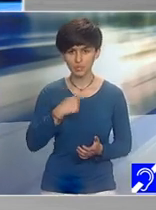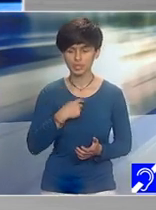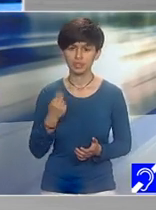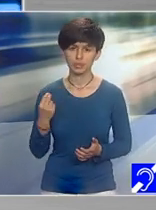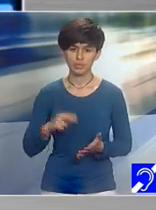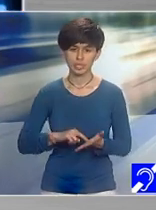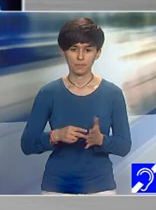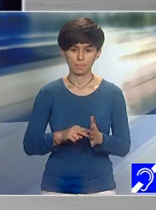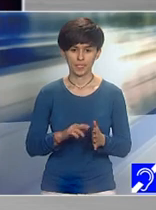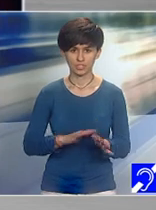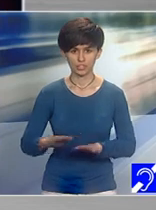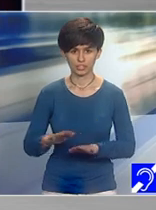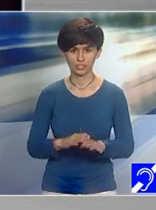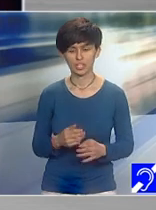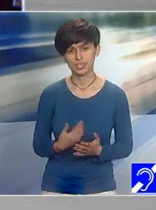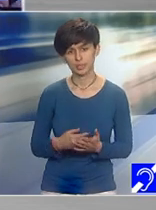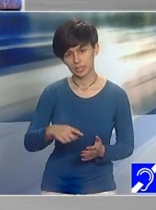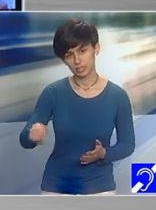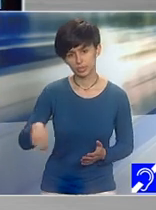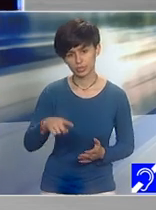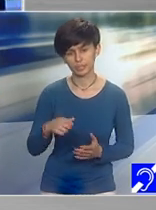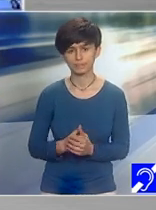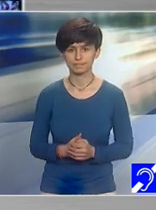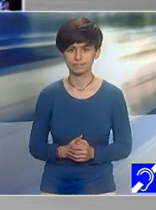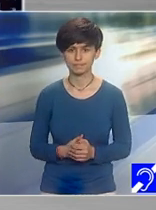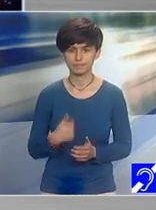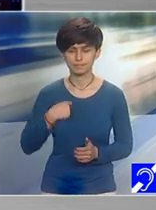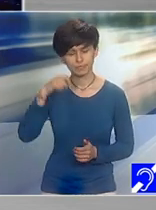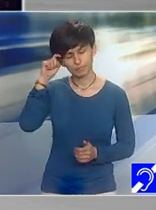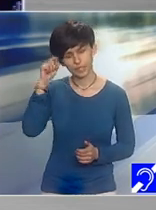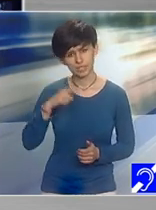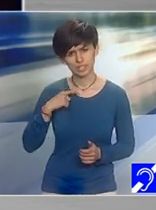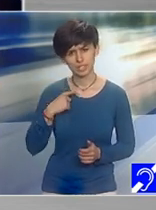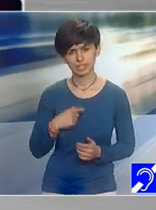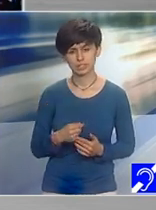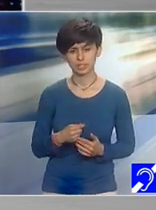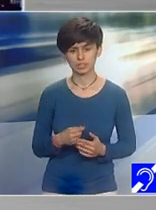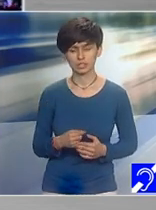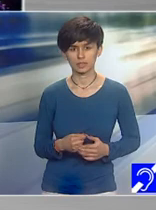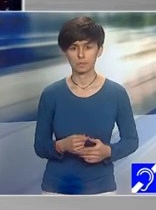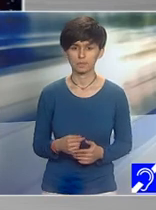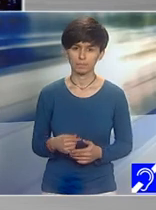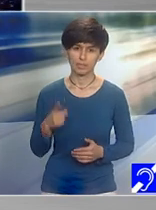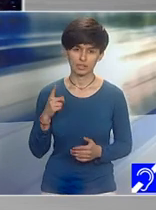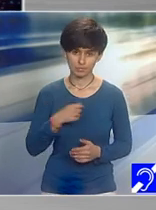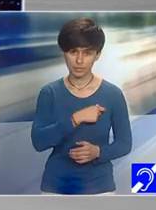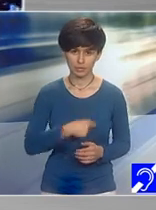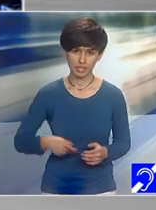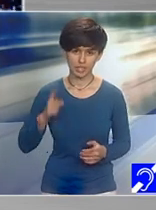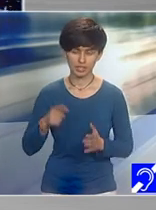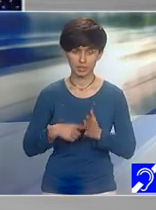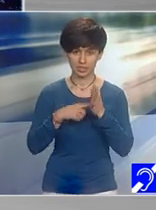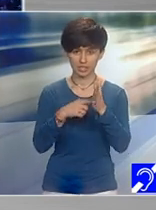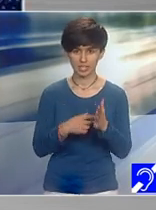că este datoria municipalității să ne arate cum recuperează pierderile clujenilor. Adică greșeli se întâmplă